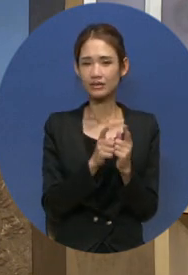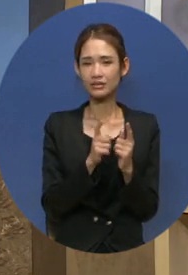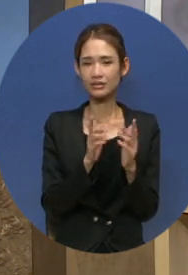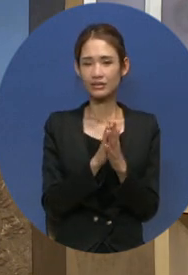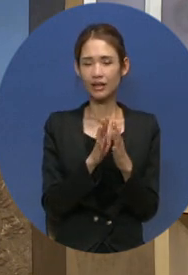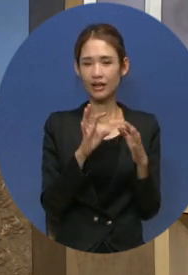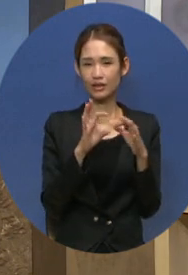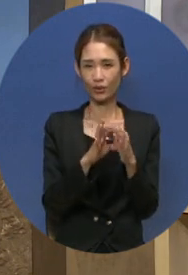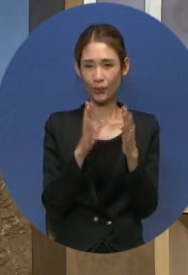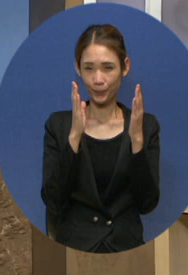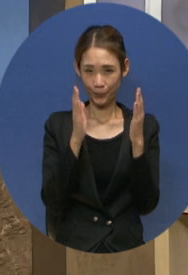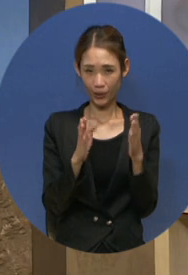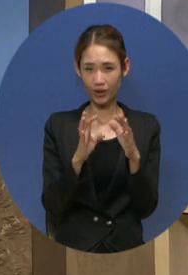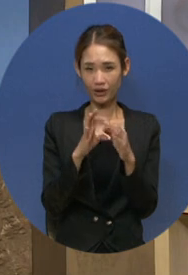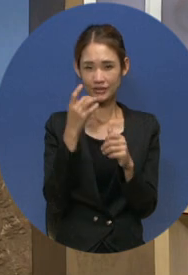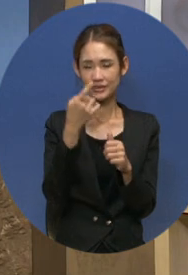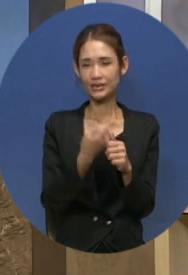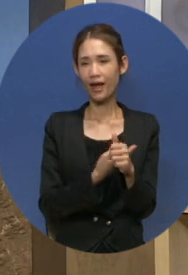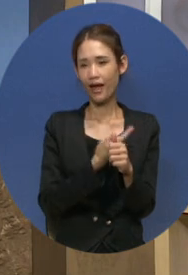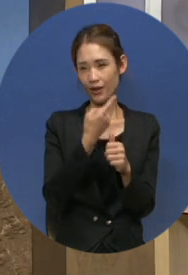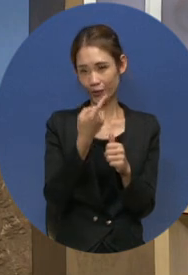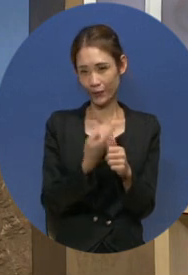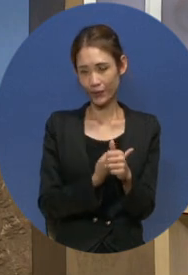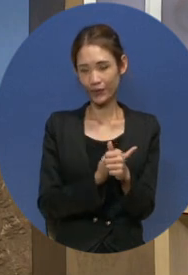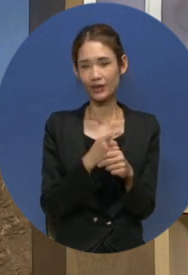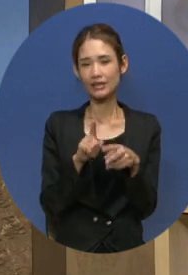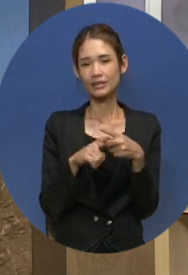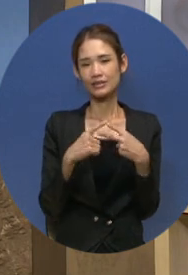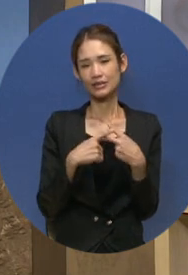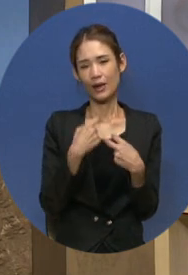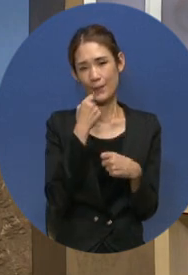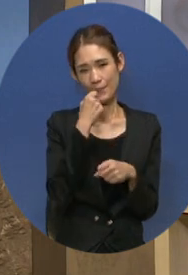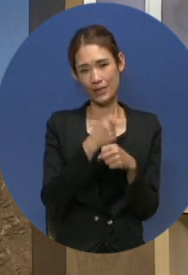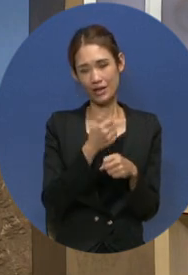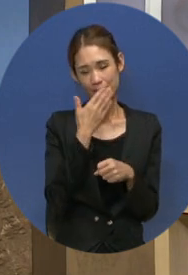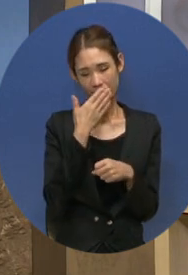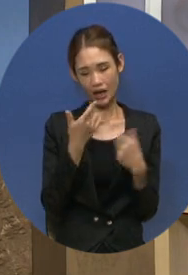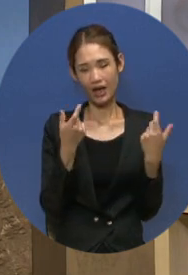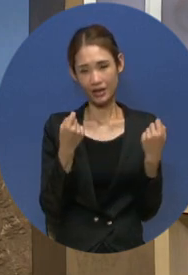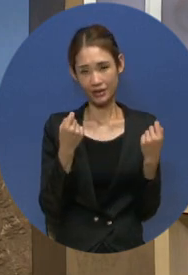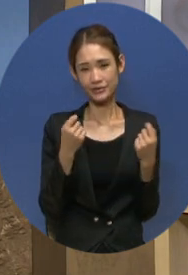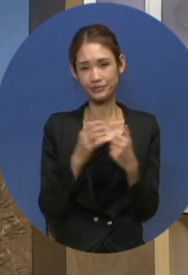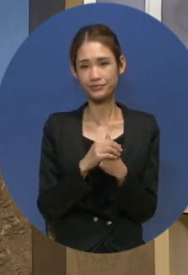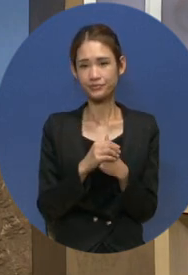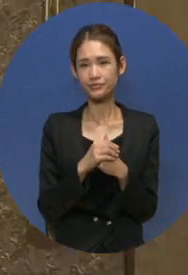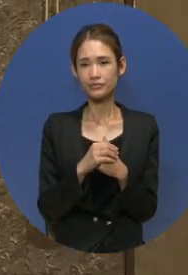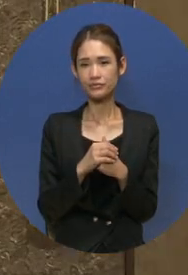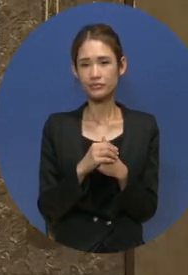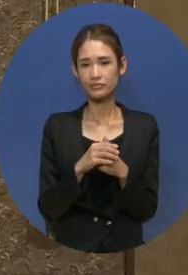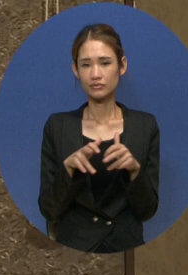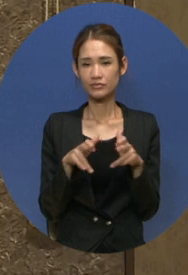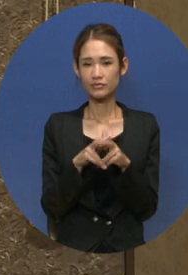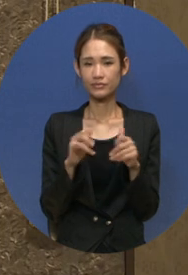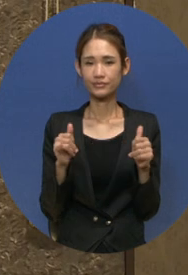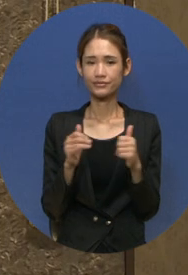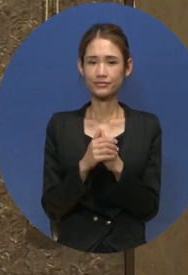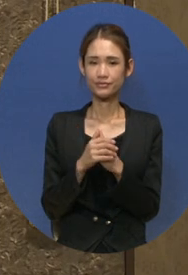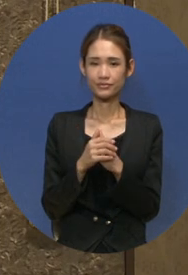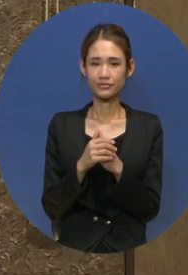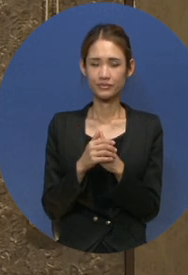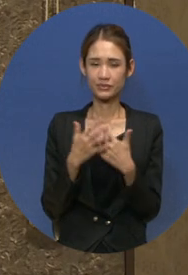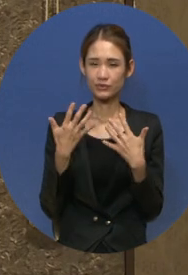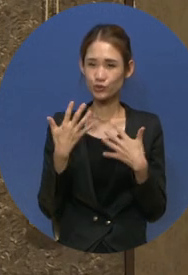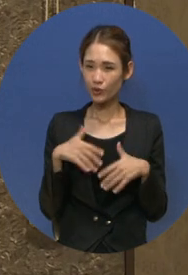접점을 그렇죠. 만듦으로 인해서 좀 자연스럽게 서로를 이해할 수 있는 그런 기회가 되지 않을까 하는 생각이 듭니다. 우리가 장애인분들에 대해서는